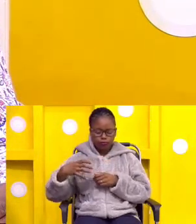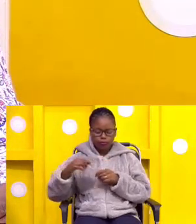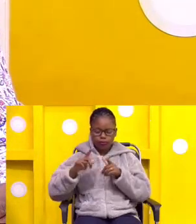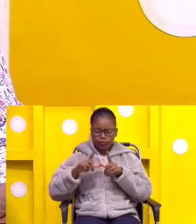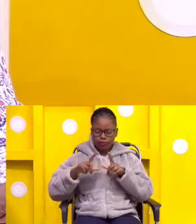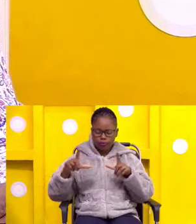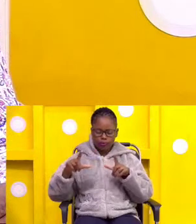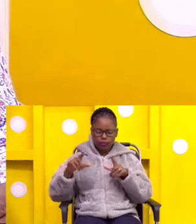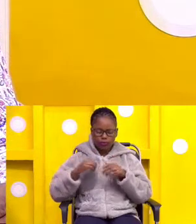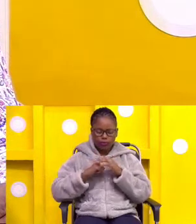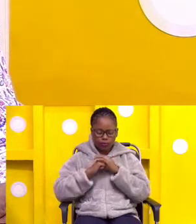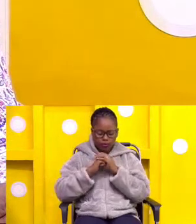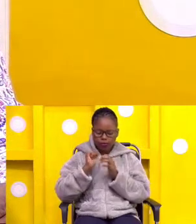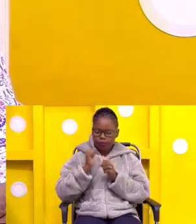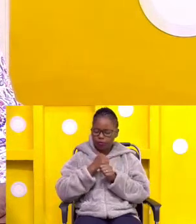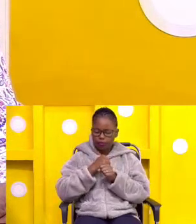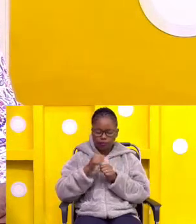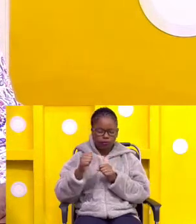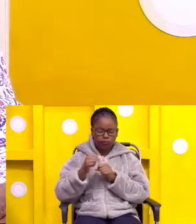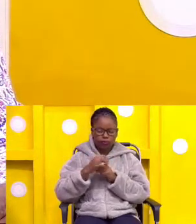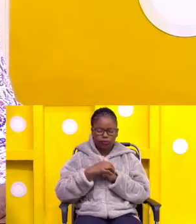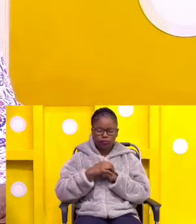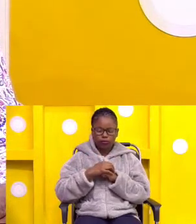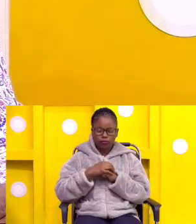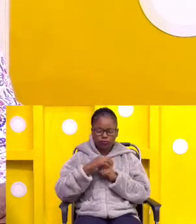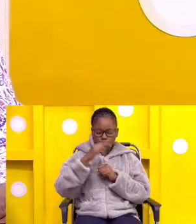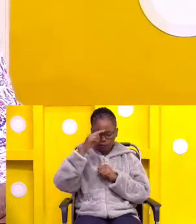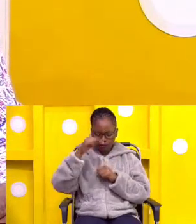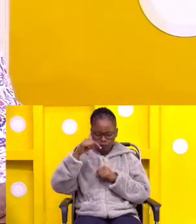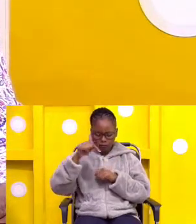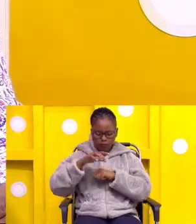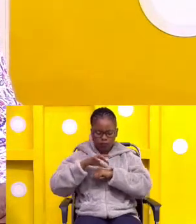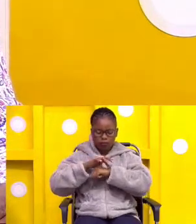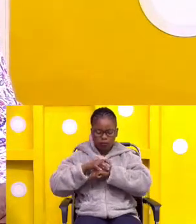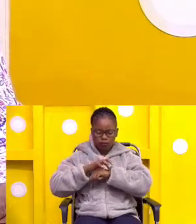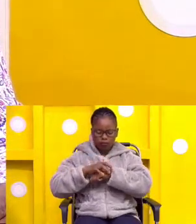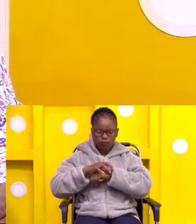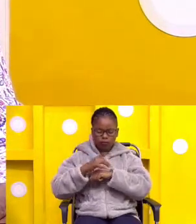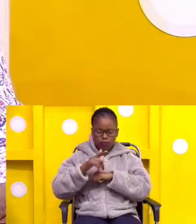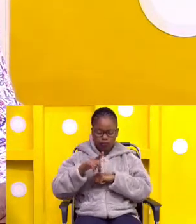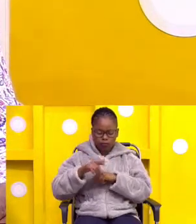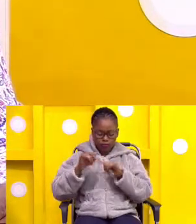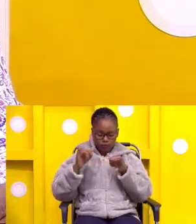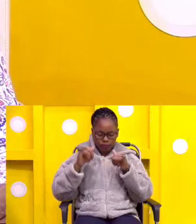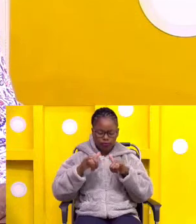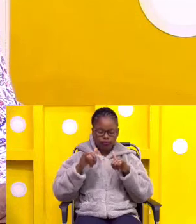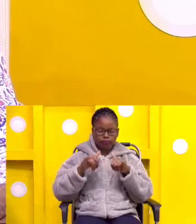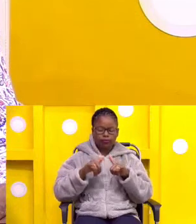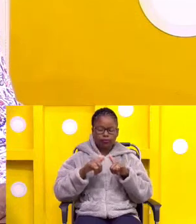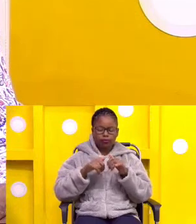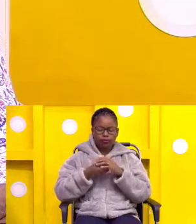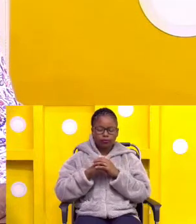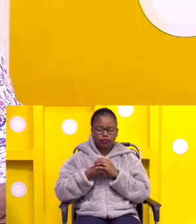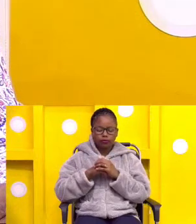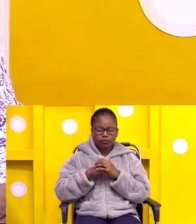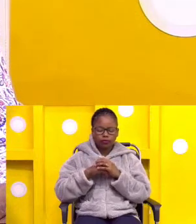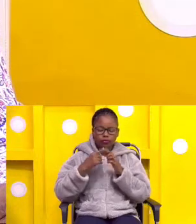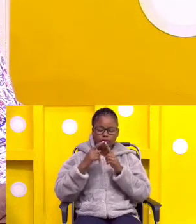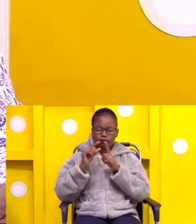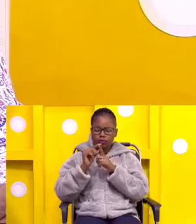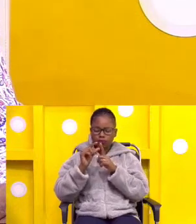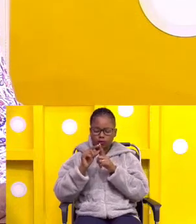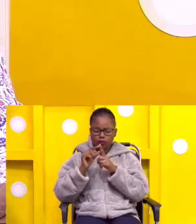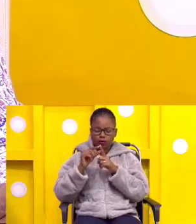itũ tũtikũmĩinamĩrĩra. Tondũ nĩ ya gũkũ thĩ na ĩtigagwo gũkũ thĩ. No kiugo gĩaku